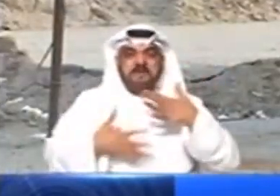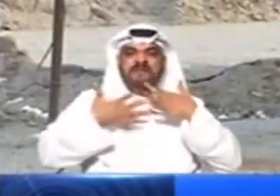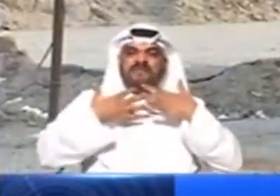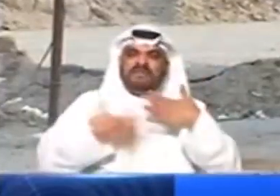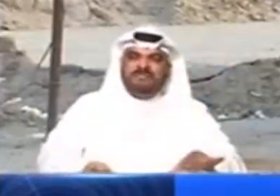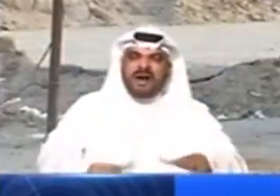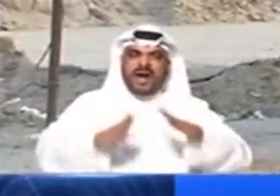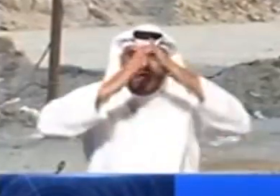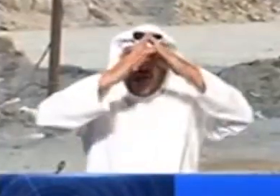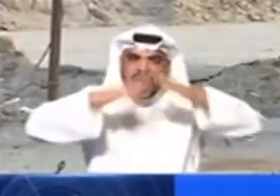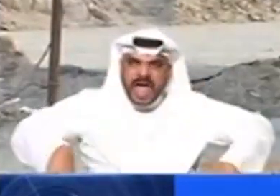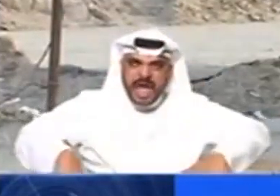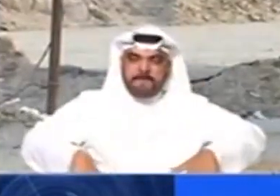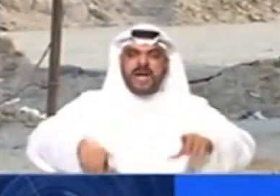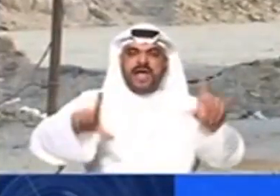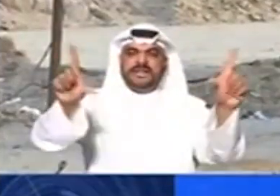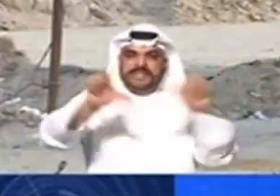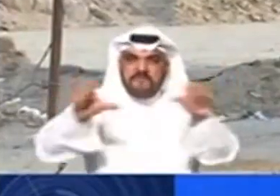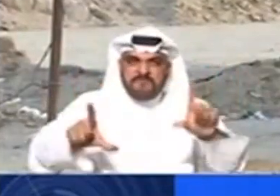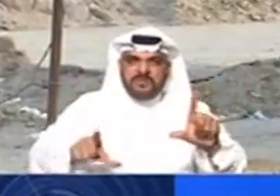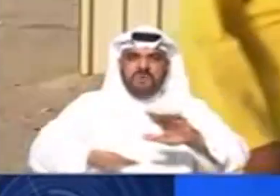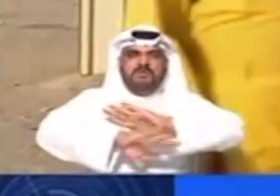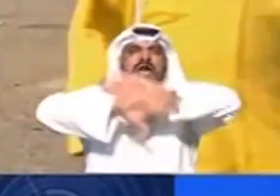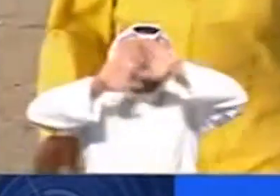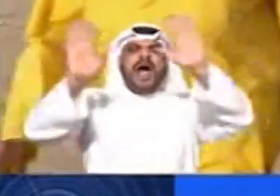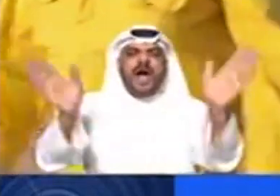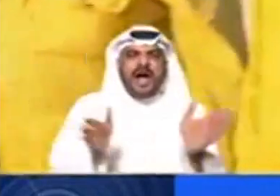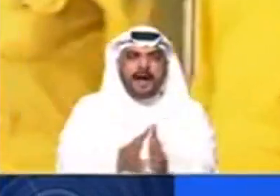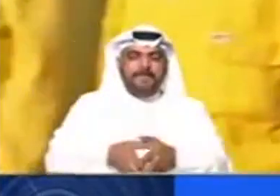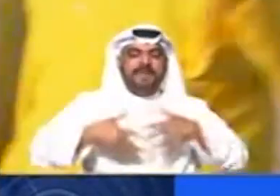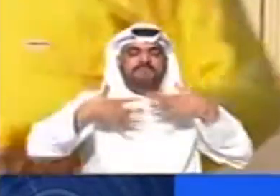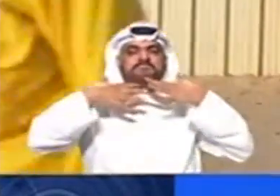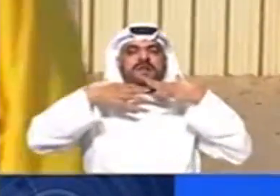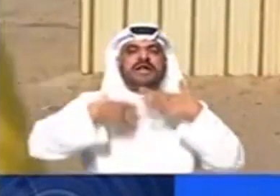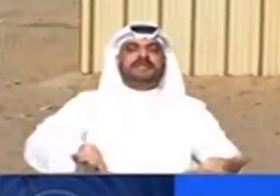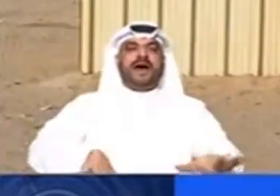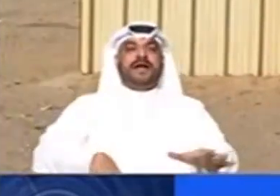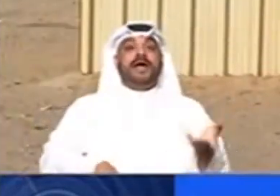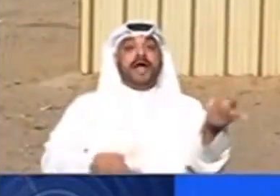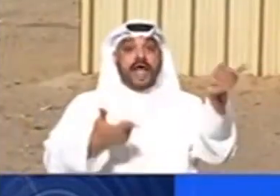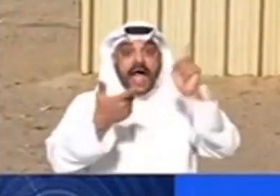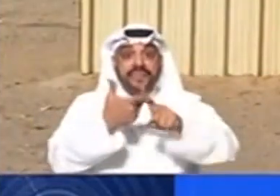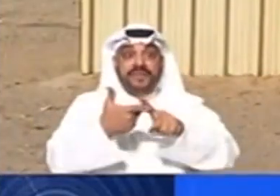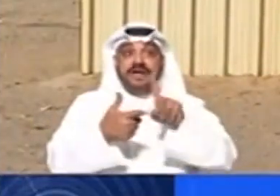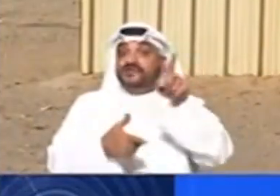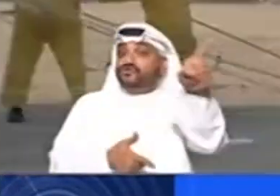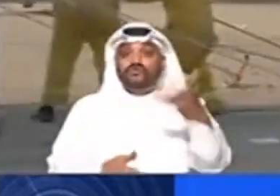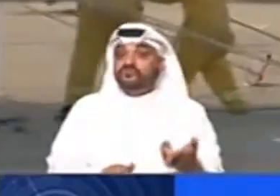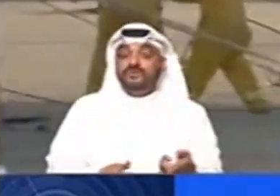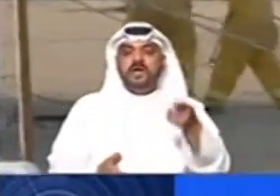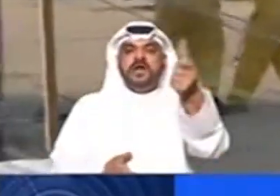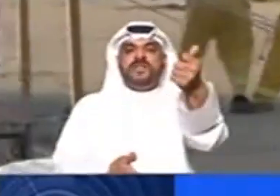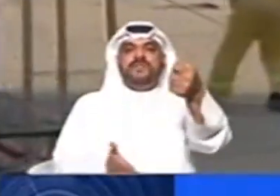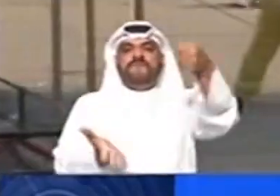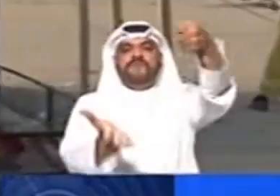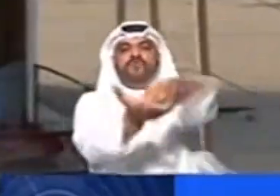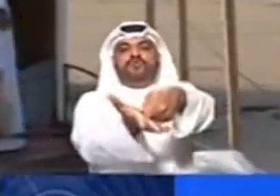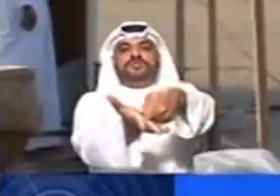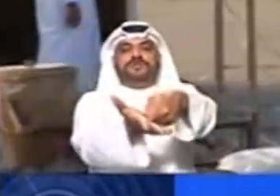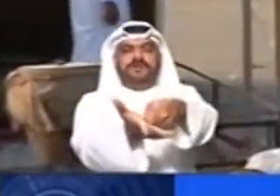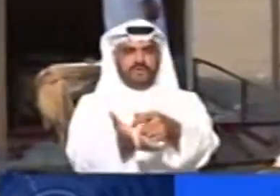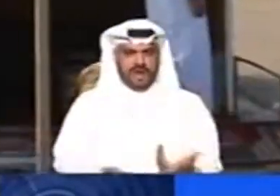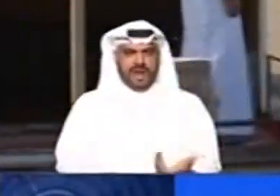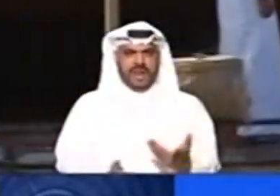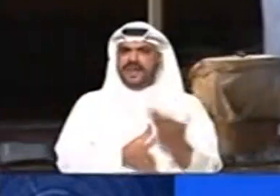بتطبيق القانون من خلال إزالة المخيمات المخالفة، من ثم تقوم بفك الخيام ومصادرة الممتلكات